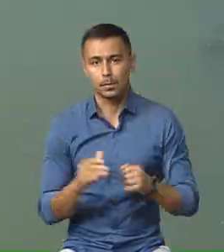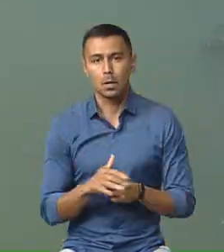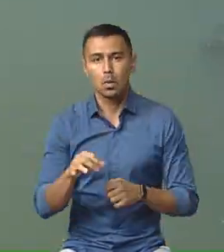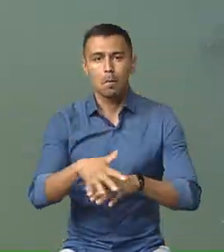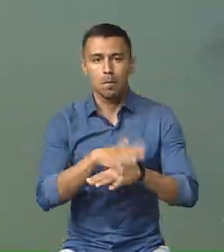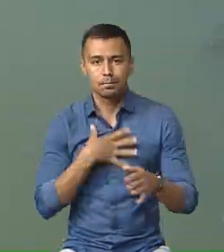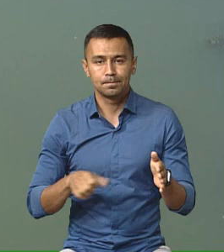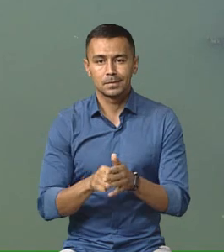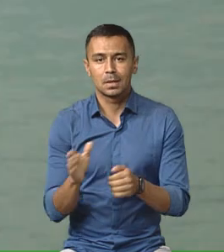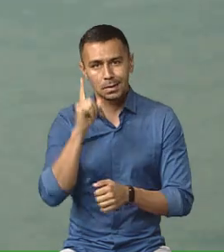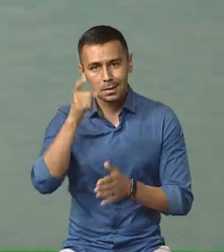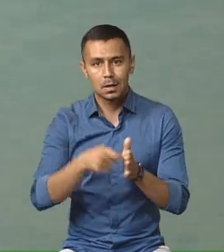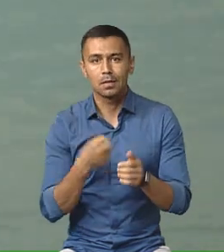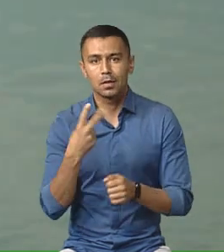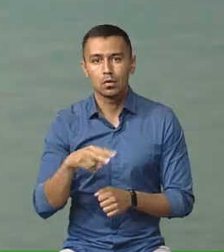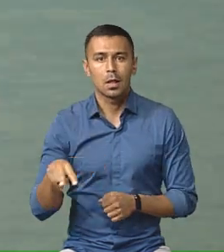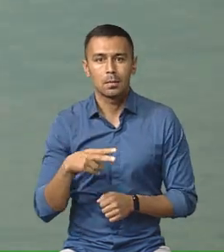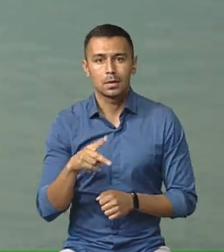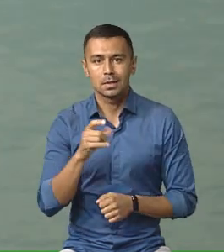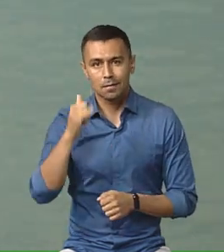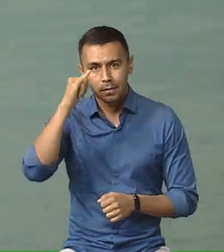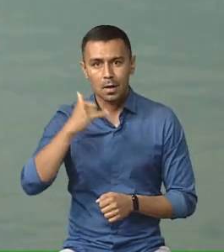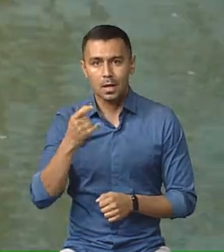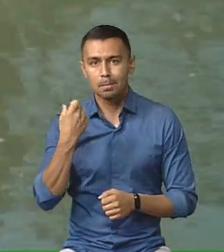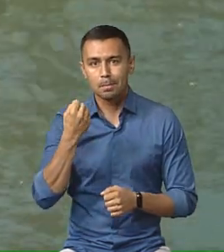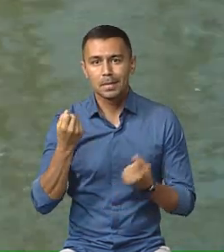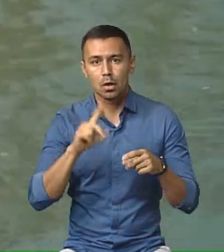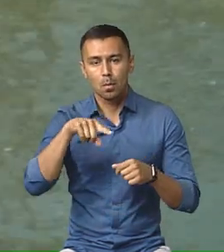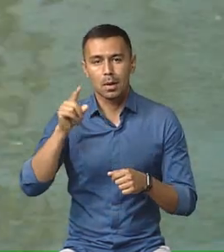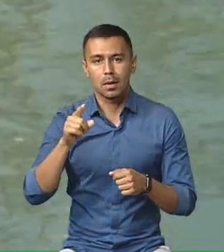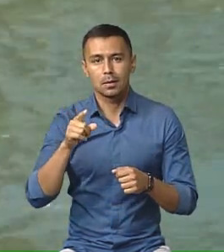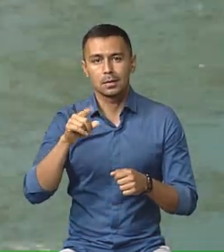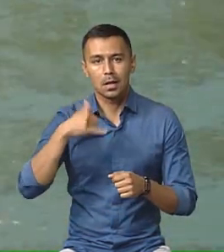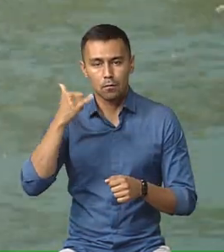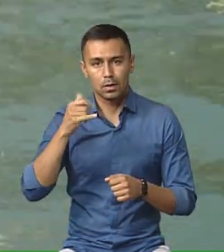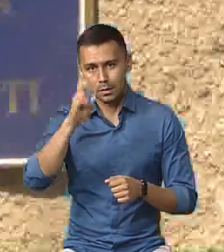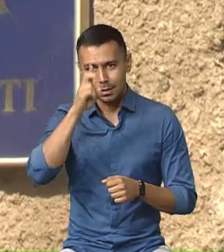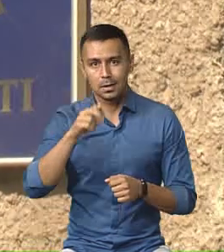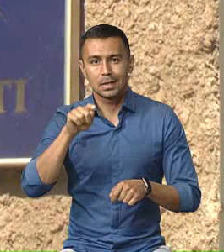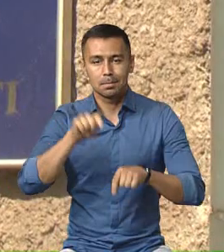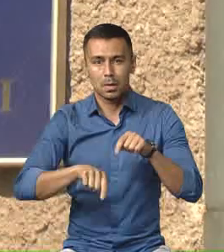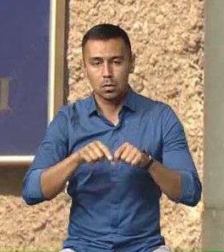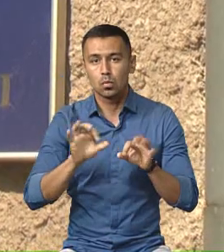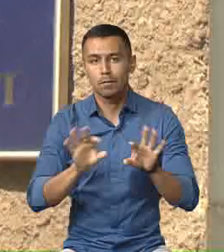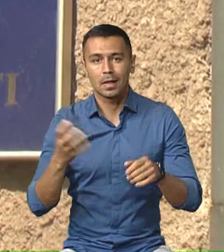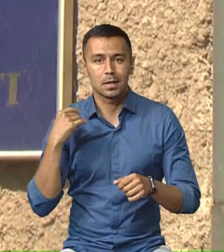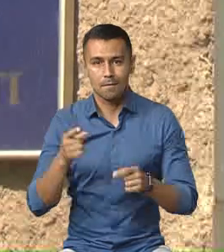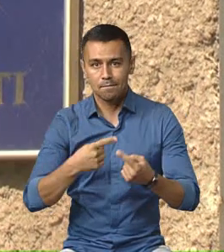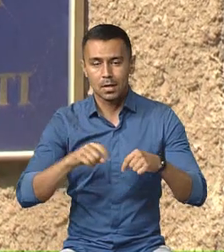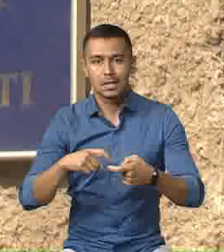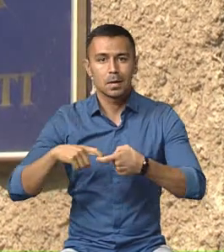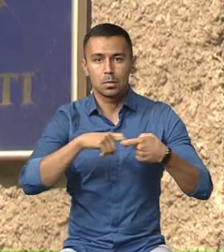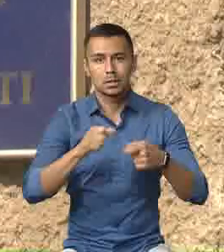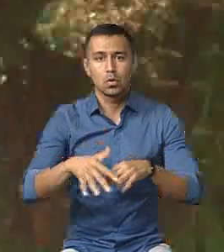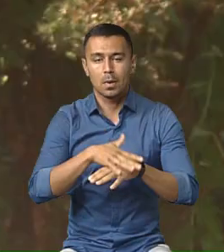масову загибель риби дізналися 12 липня зі дзвінка на гарячу лінію Держекоінспекції, розповідає начальниця відділу взаємодії з